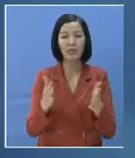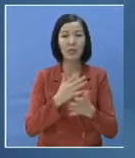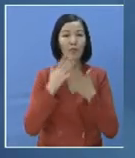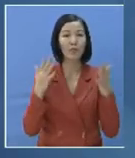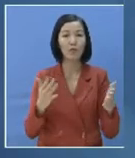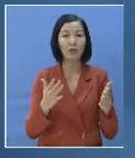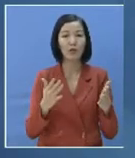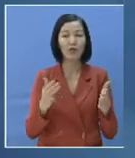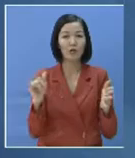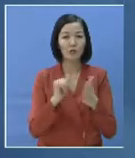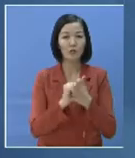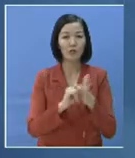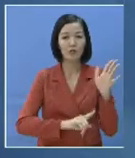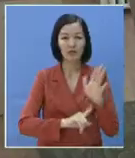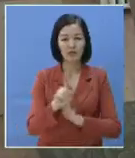того, усовершенствовали.